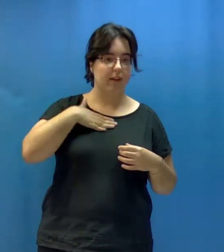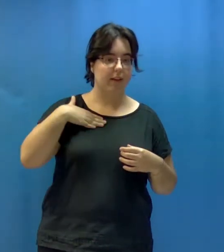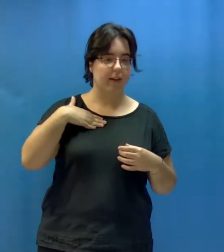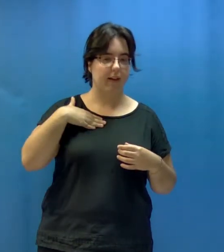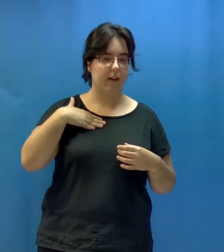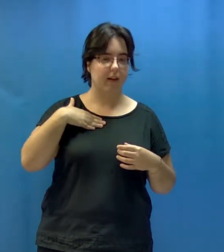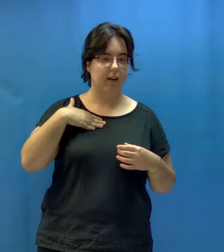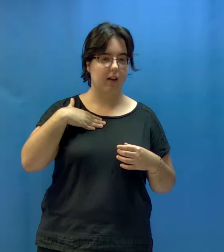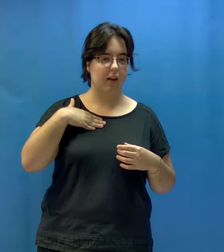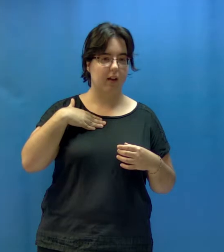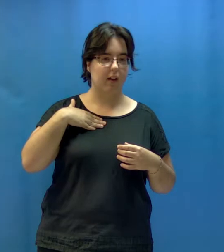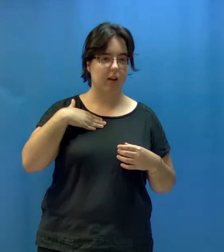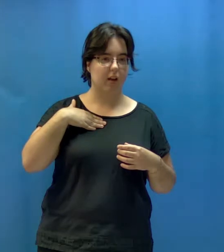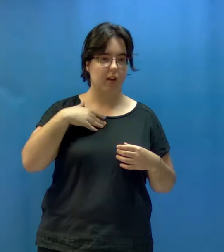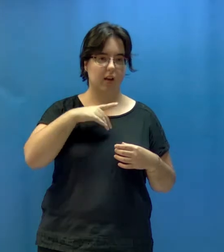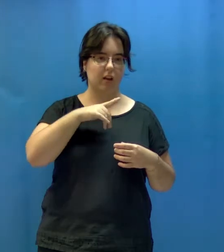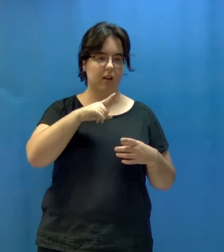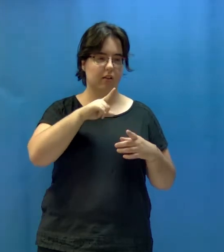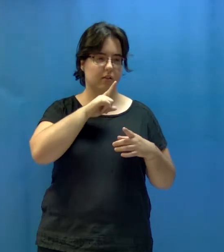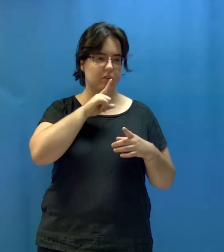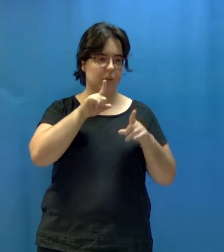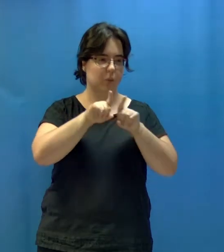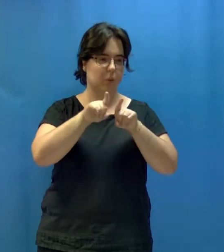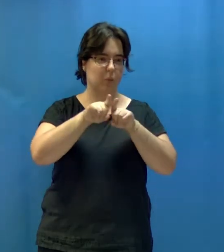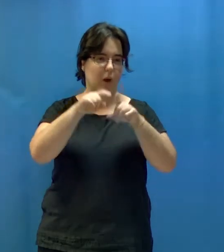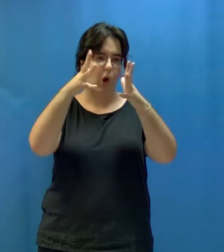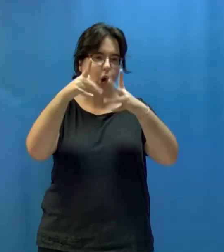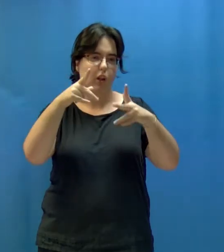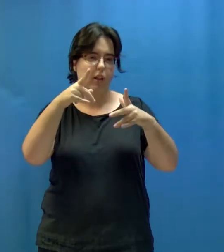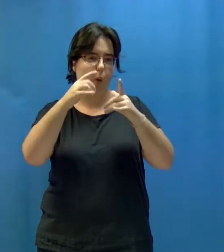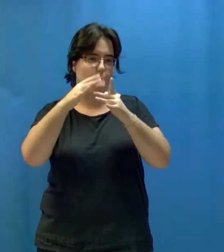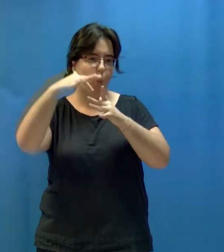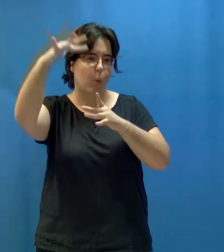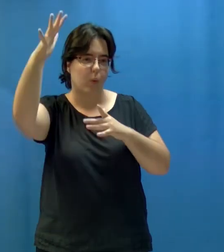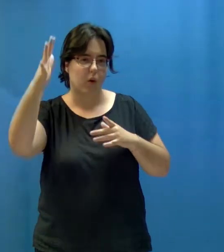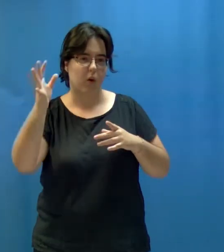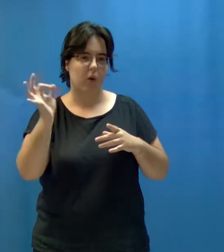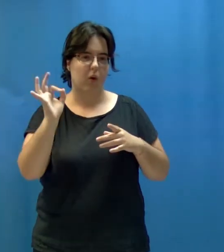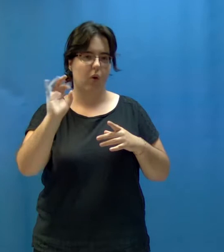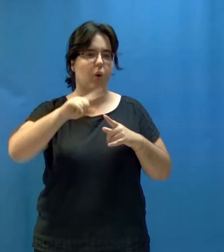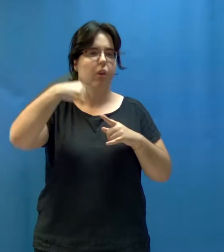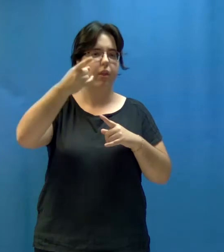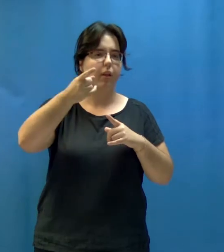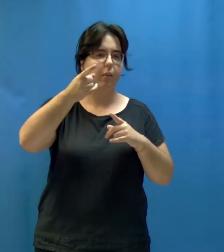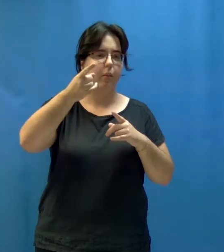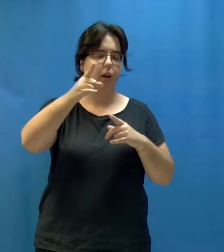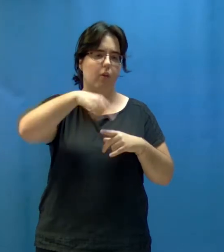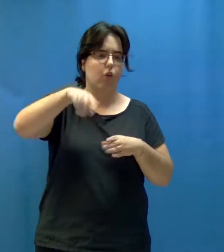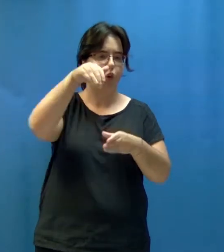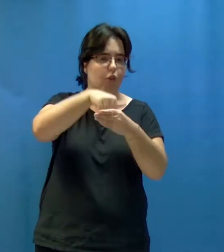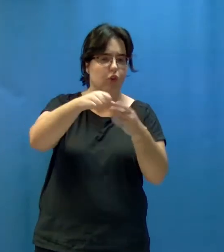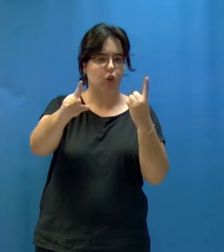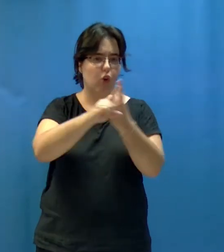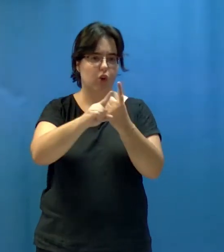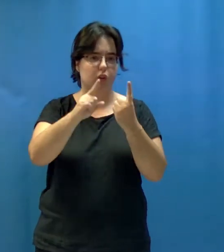amb l'argument de cortina de fum i després voler recular perquè el bisbat les va condemnar públicament, o després dels seus vots en contra de l'adhesió a